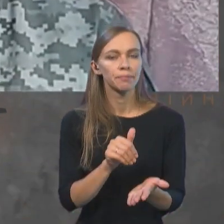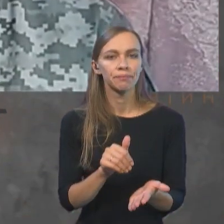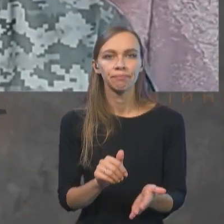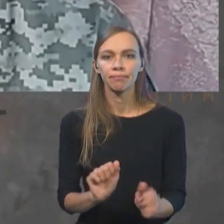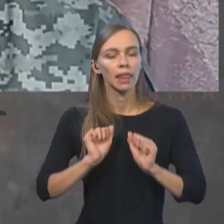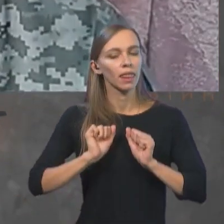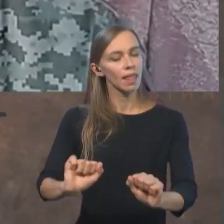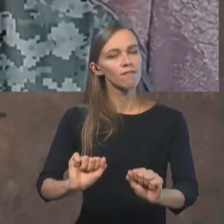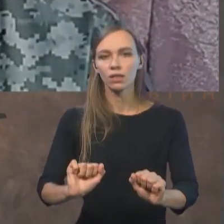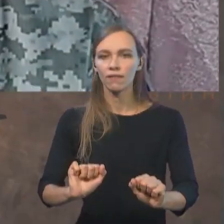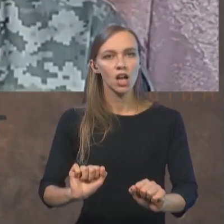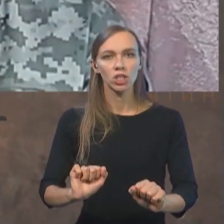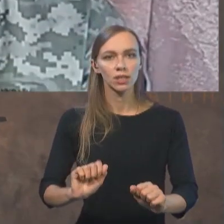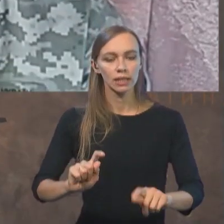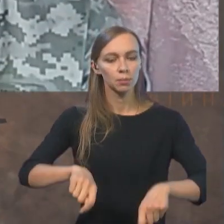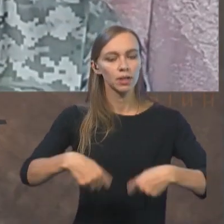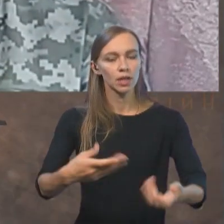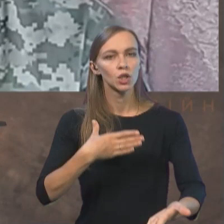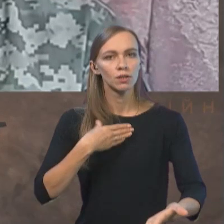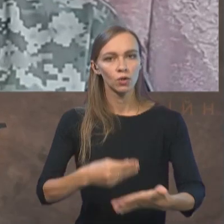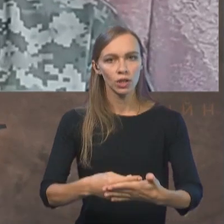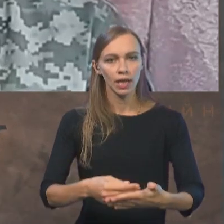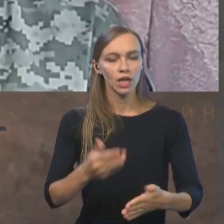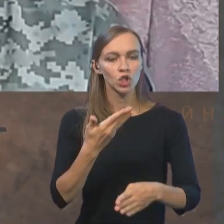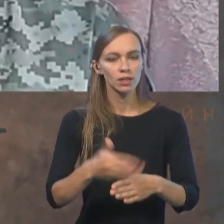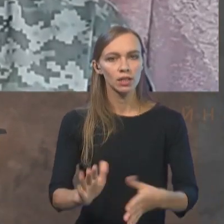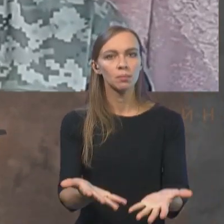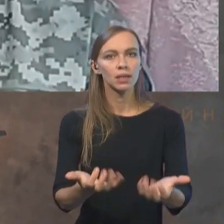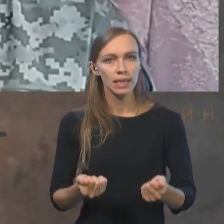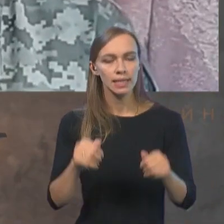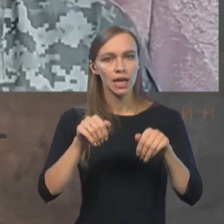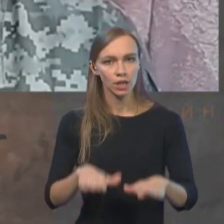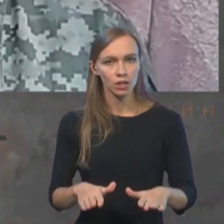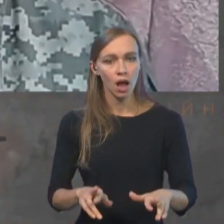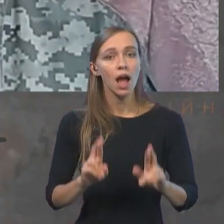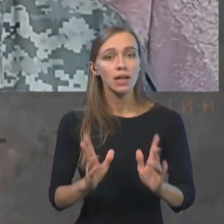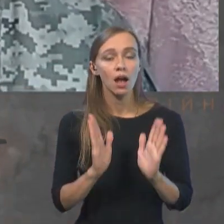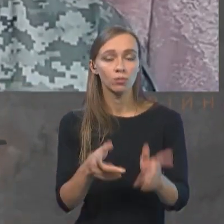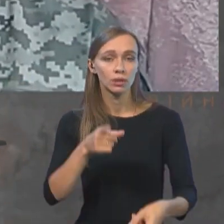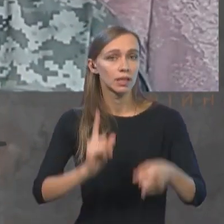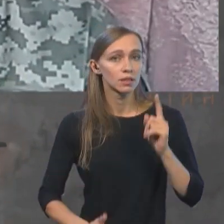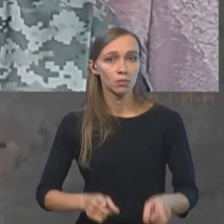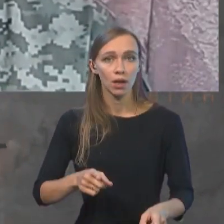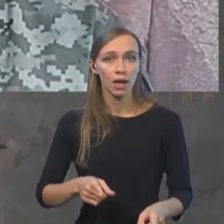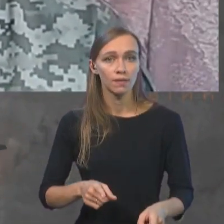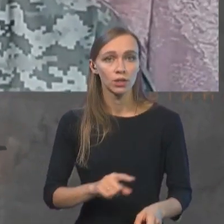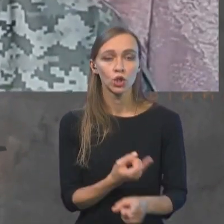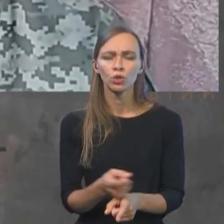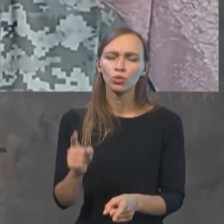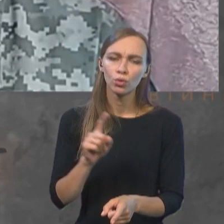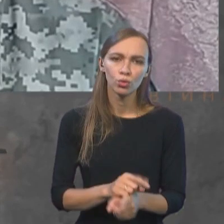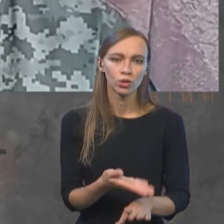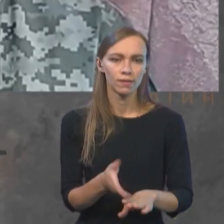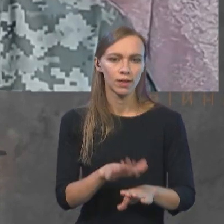на передачу своєї частини прийняття рішення. Але як буде насправді, неймовірно, дуже важко сказати, тому